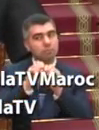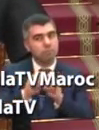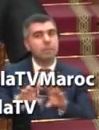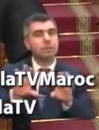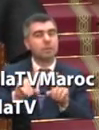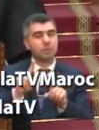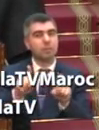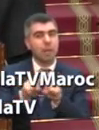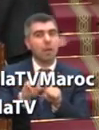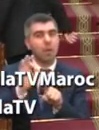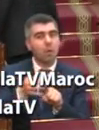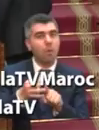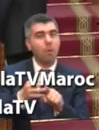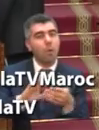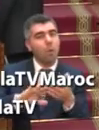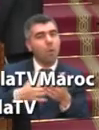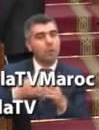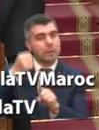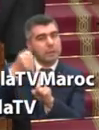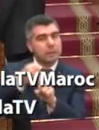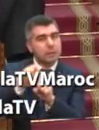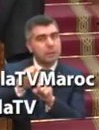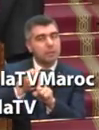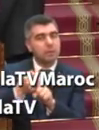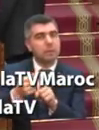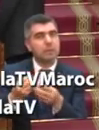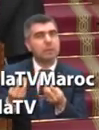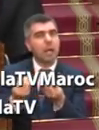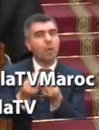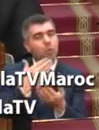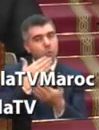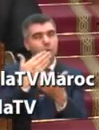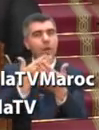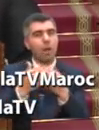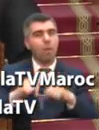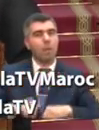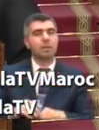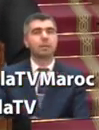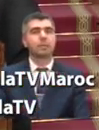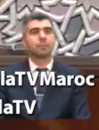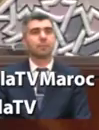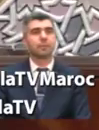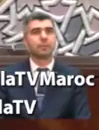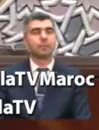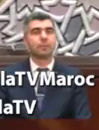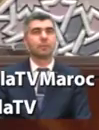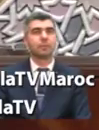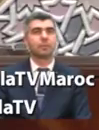من شانهم كهربه الاجواء وارجاع الجو ديال الثقه. وشكرا السيد الوزير. هل هناك تعقيب اضافي